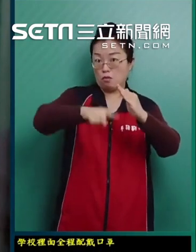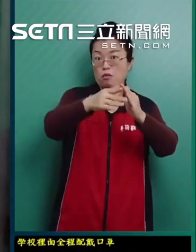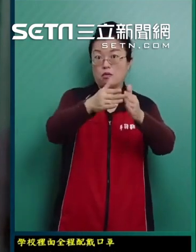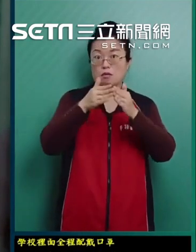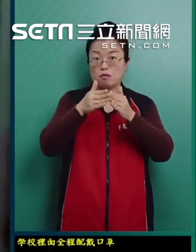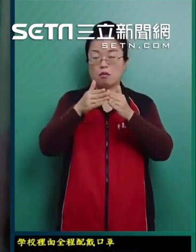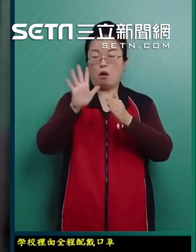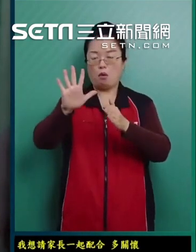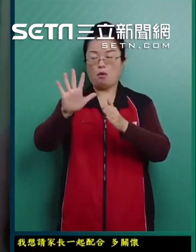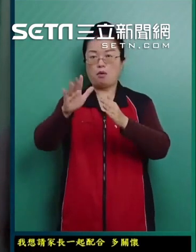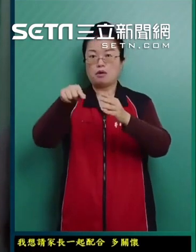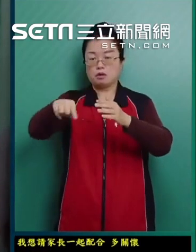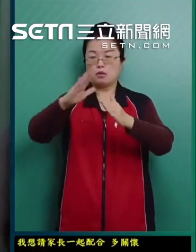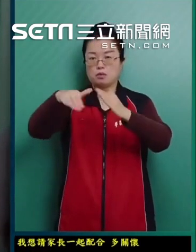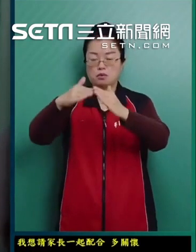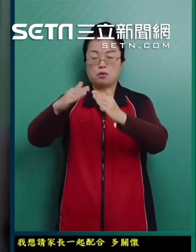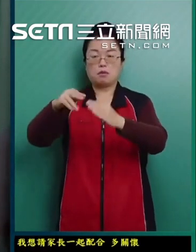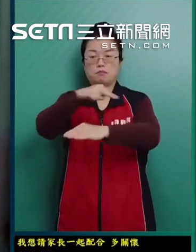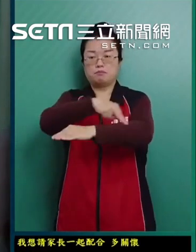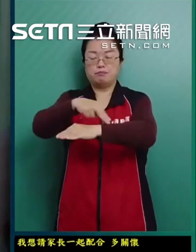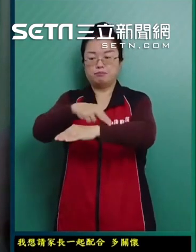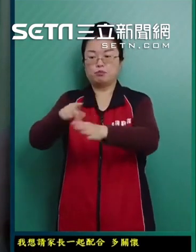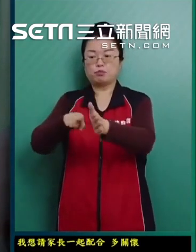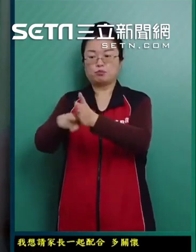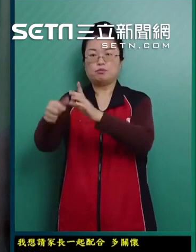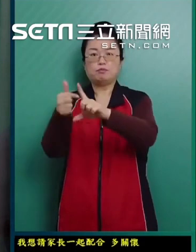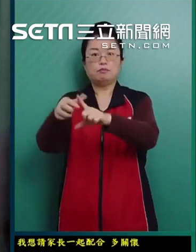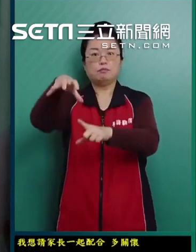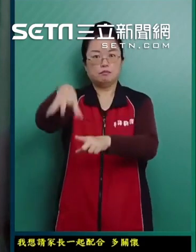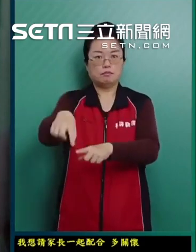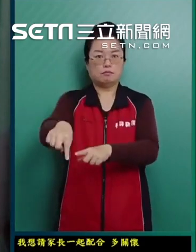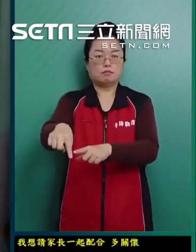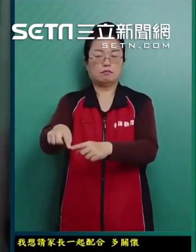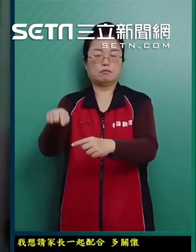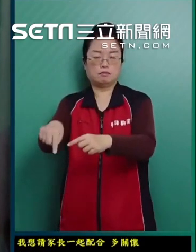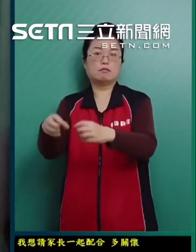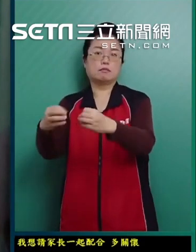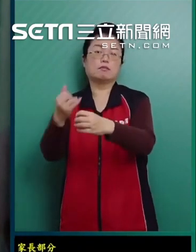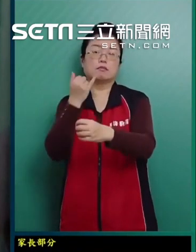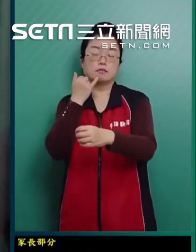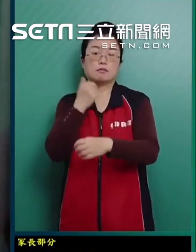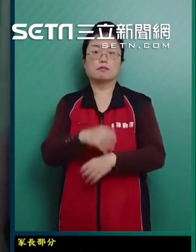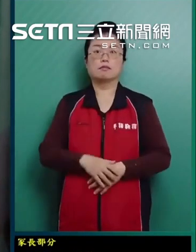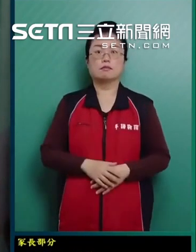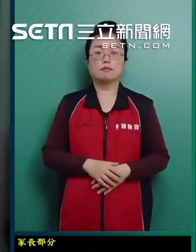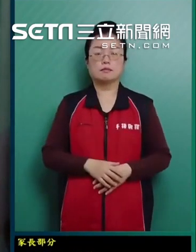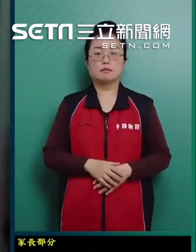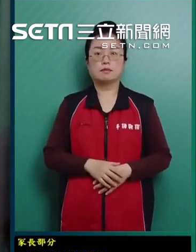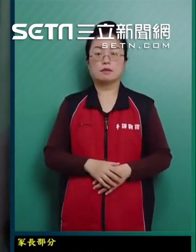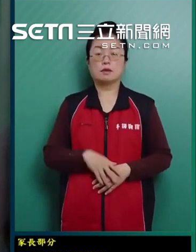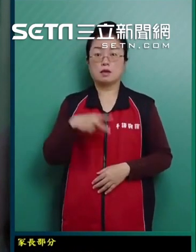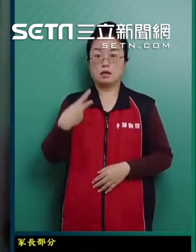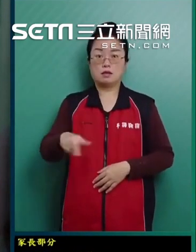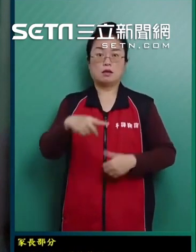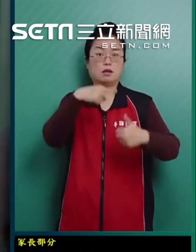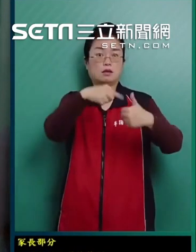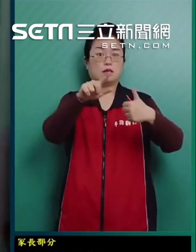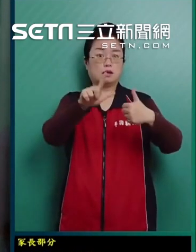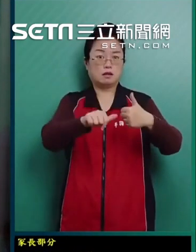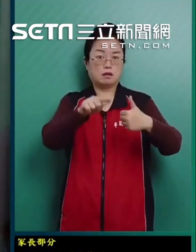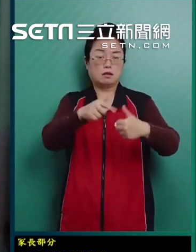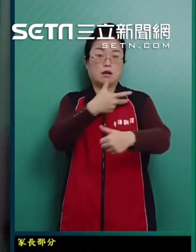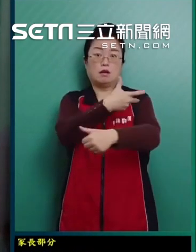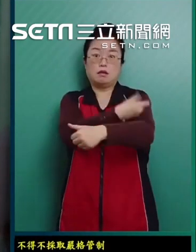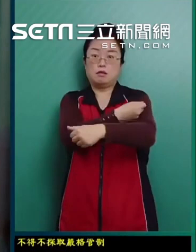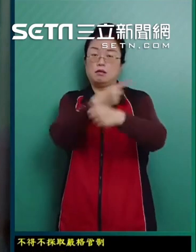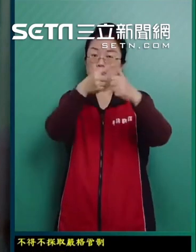合。那另外我们对于这个教职员工的施打，刚刚市长也特别在这个提醒，